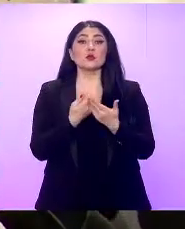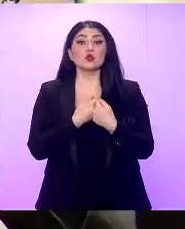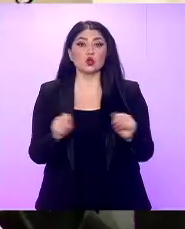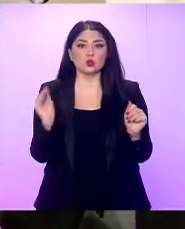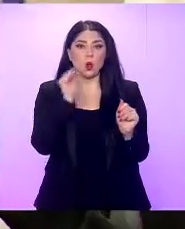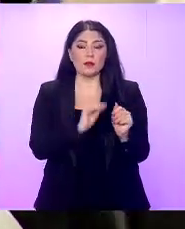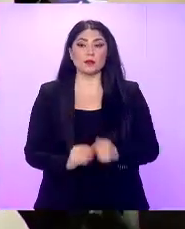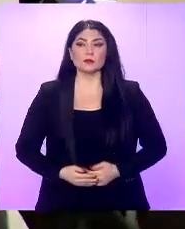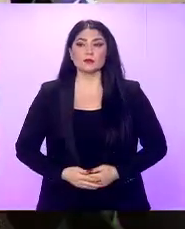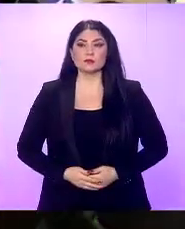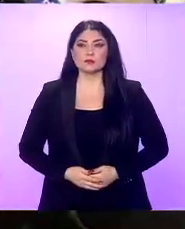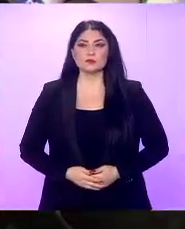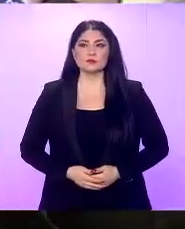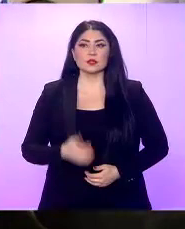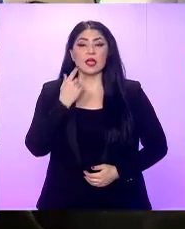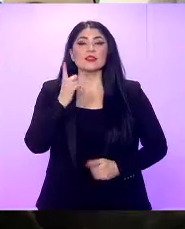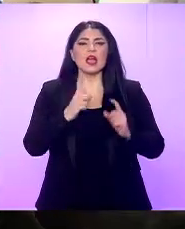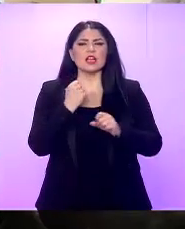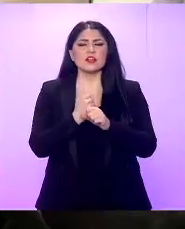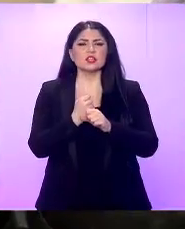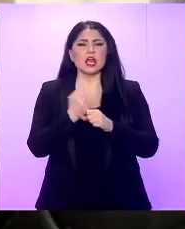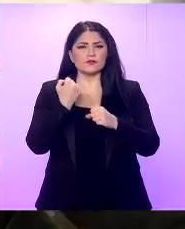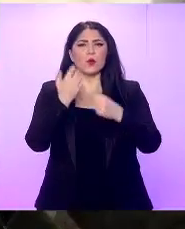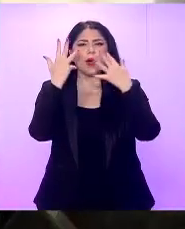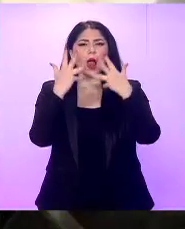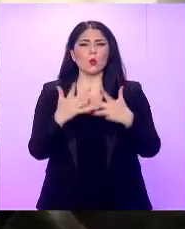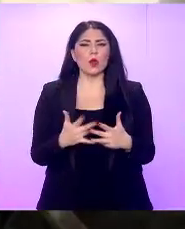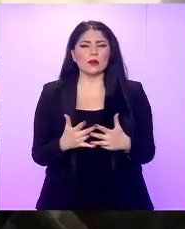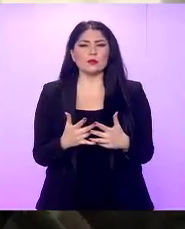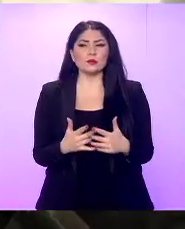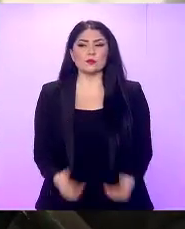nu doar un sector. Cât ar reduce rata inflației, o scădere a TVA, dacă ați făcut și calculele?